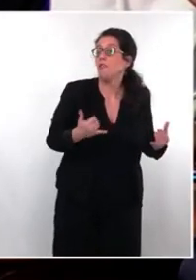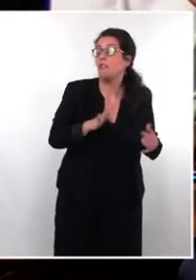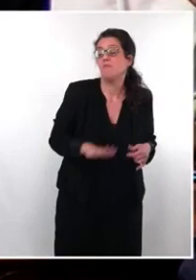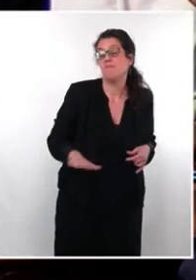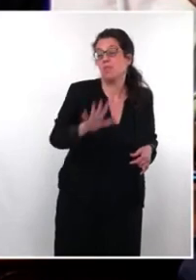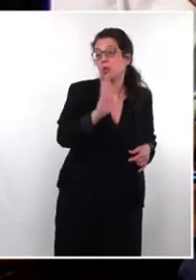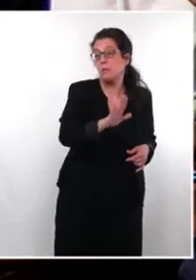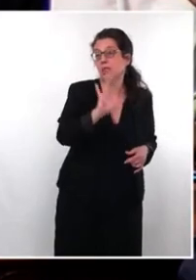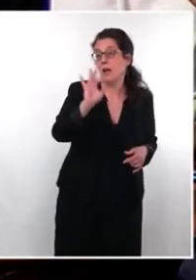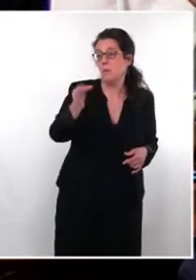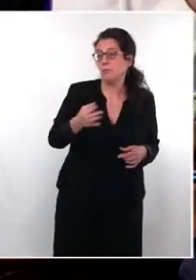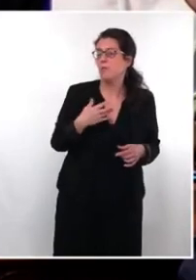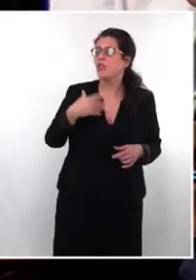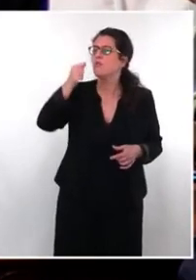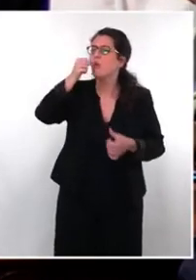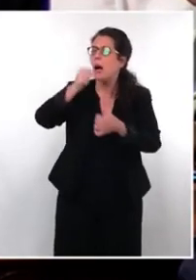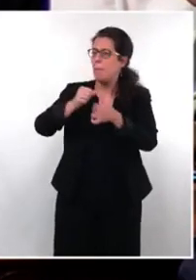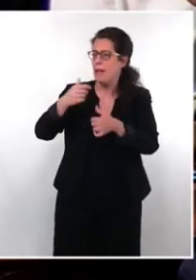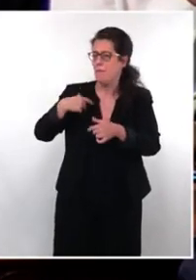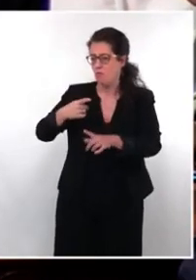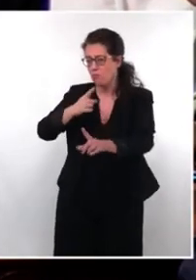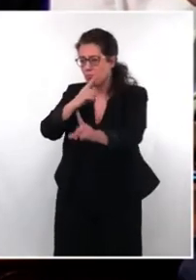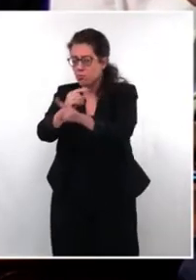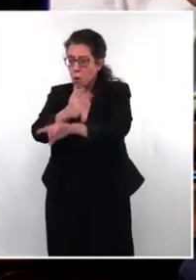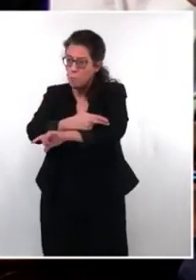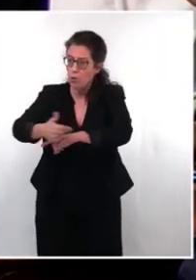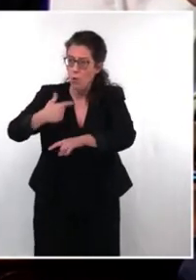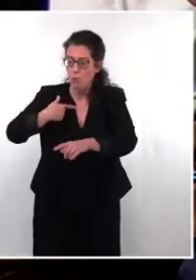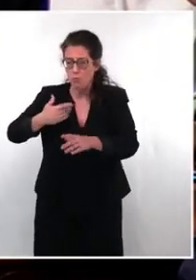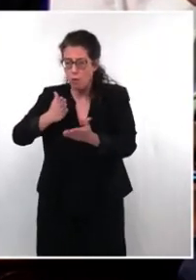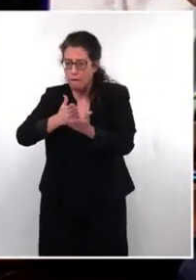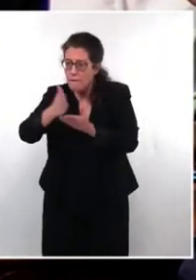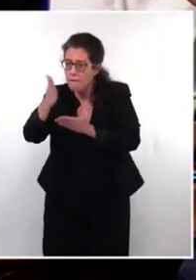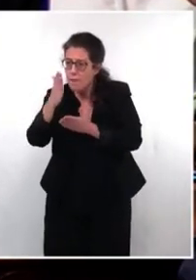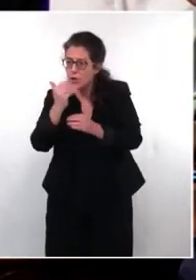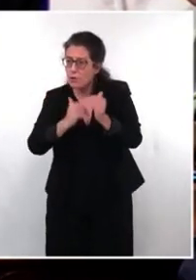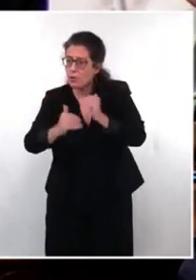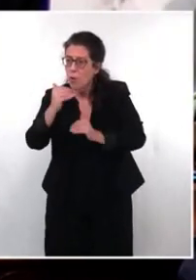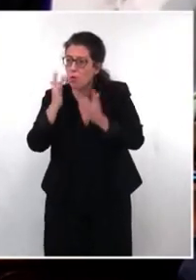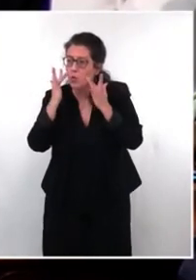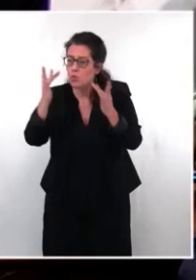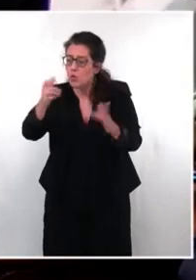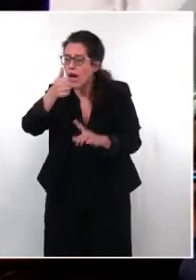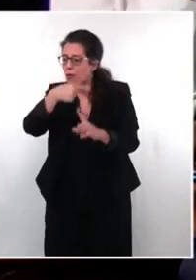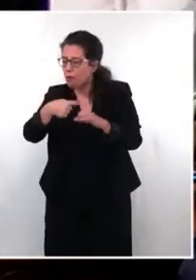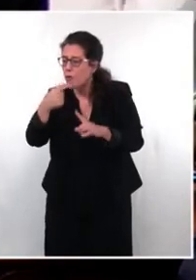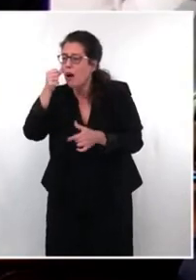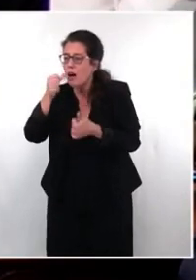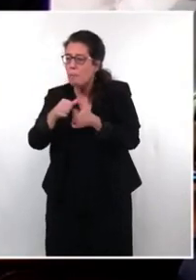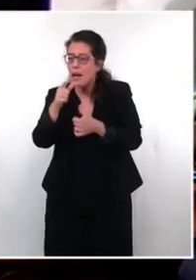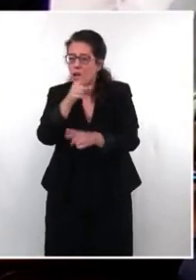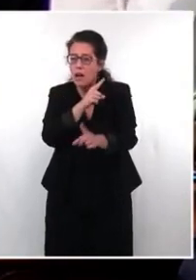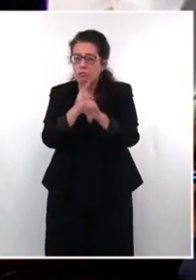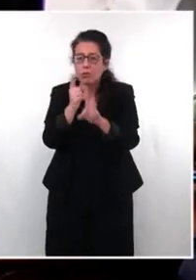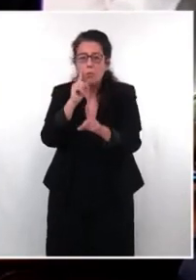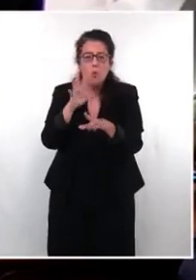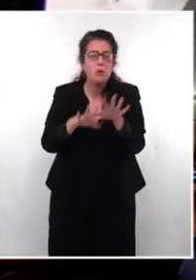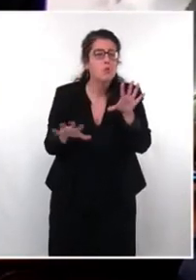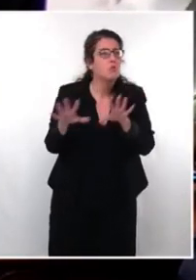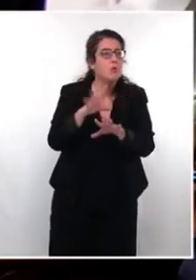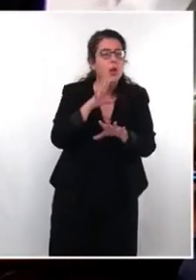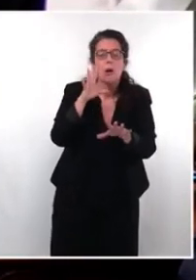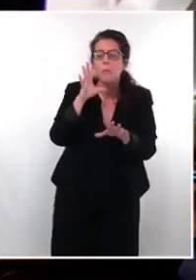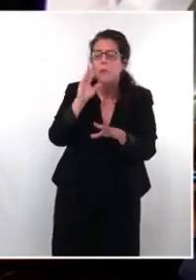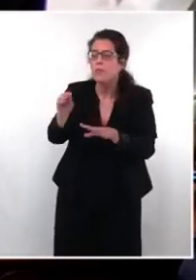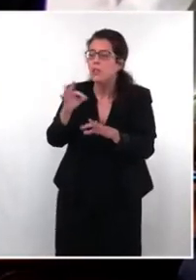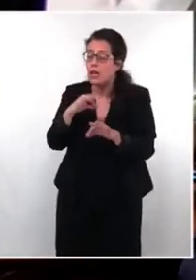Moi, je me rappelle avoir été vous voir jusque dans vos bureaux pour vous présenter ma feuille de route culturelle, vous savez, une fois, parce qu'il fallait arranger un sujet sans doute professionnel, pendant 1 heure,